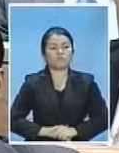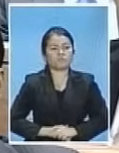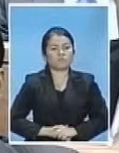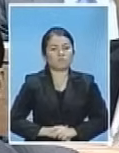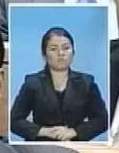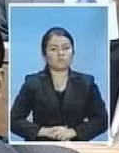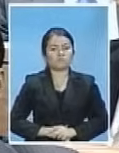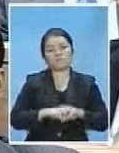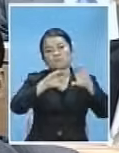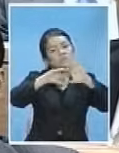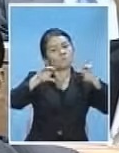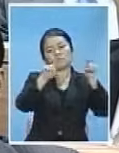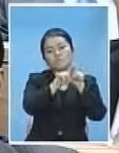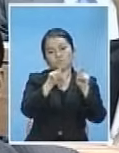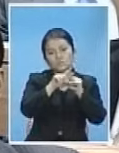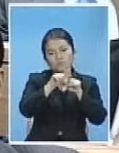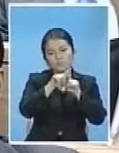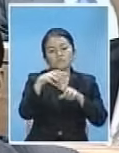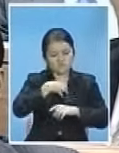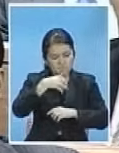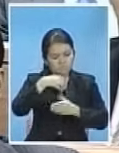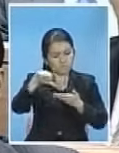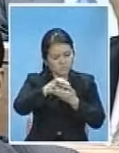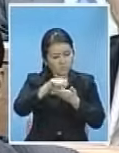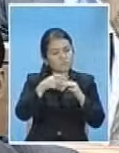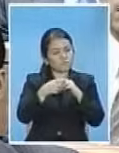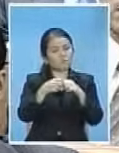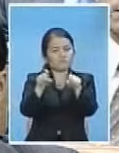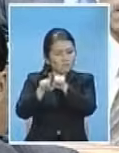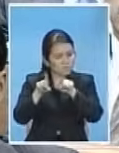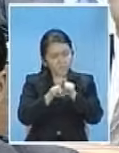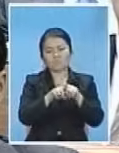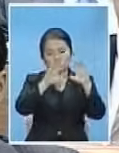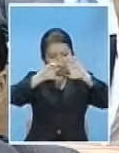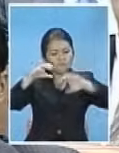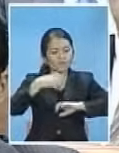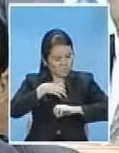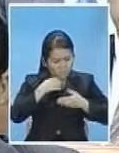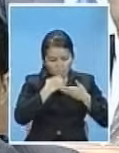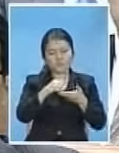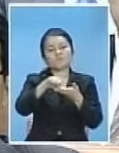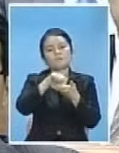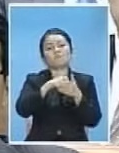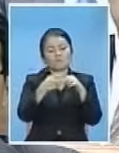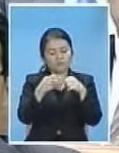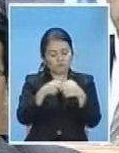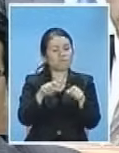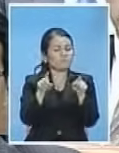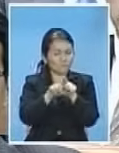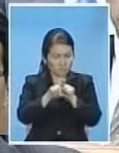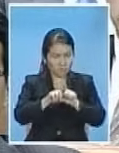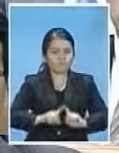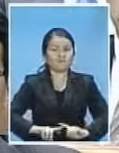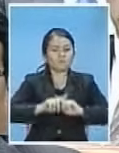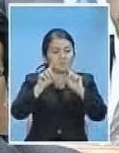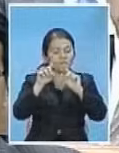รัฐบาลทุกชุดแหละครับอยากแก้ปัญหาแม้กระทั่งรัฐบาลชุดนี้ผมเชื่อว่าท่านเจตนาจะแก้ปัญหาแต่ว่า